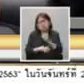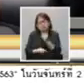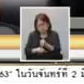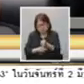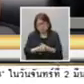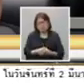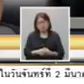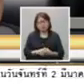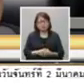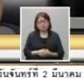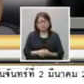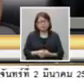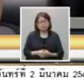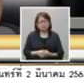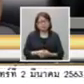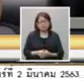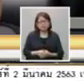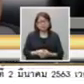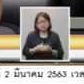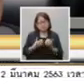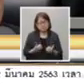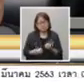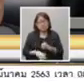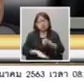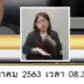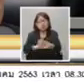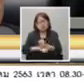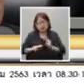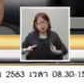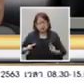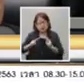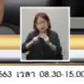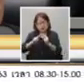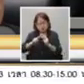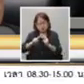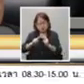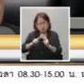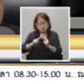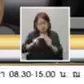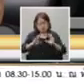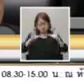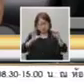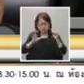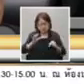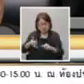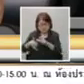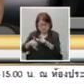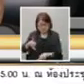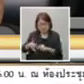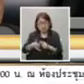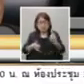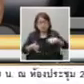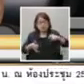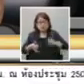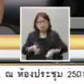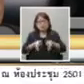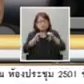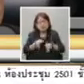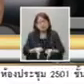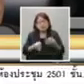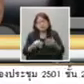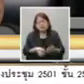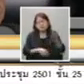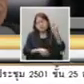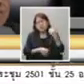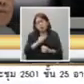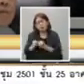บนี้นะครับรัฐมนตรีคนหนึ่งในรัฐบาลชุดนี้ที่ถูกศาลพิพากษาเมื่อ 20-30 ปีที่